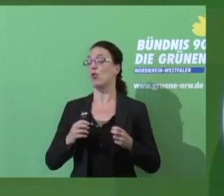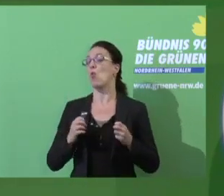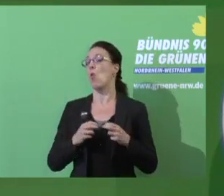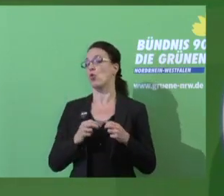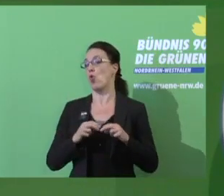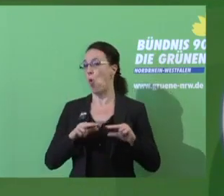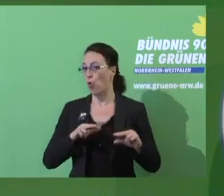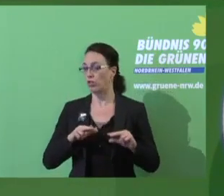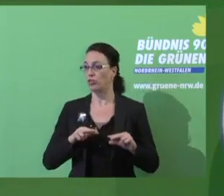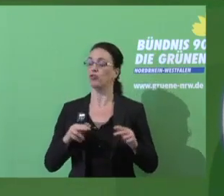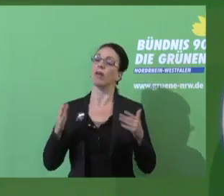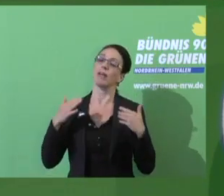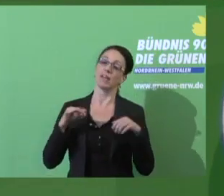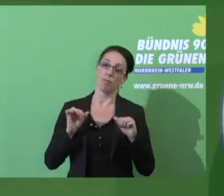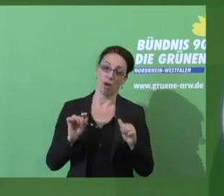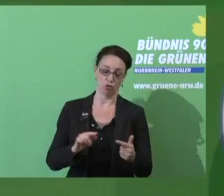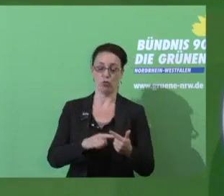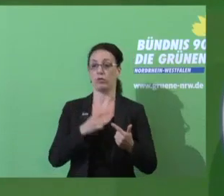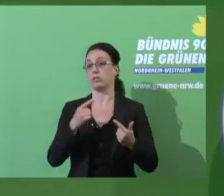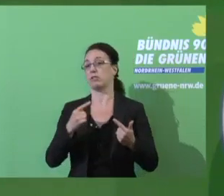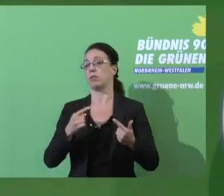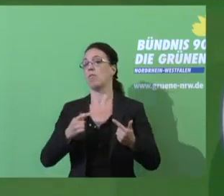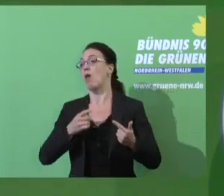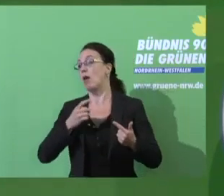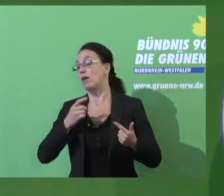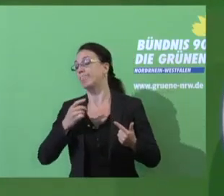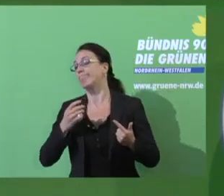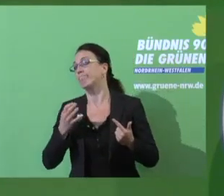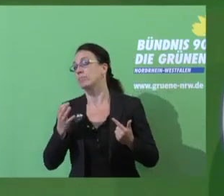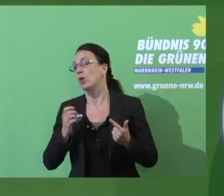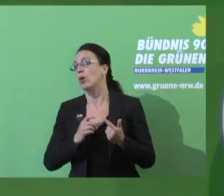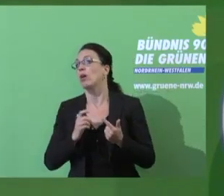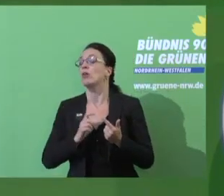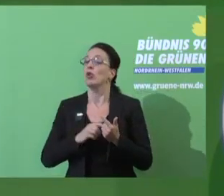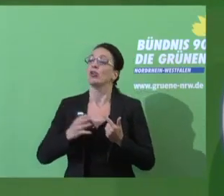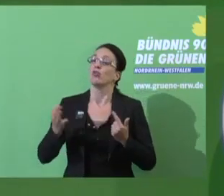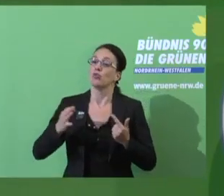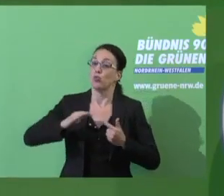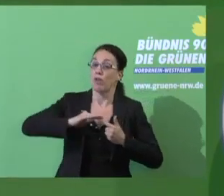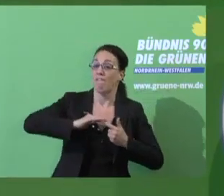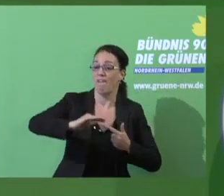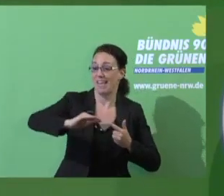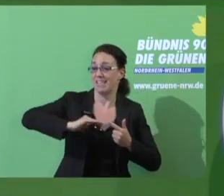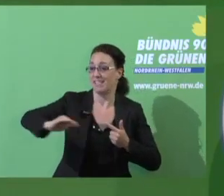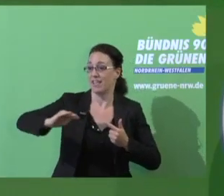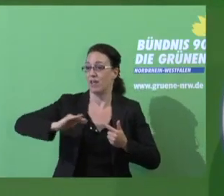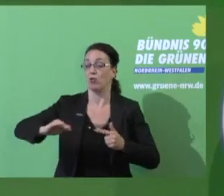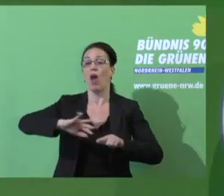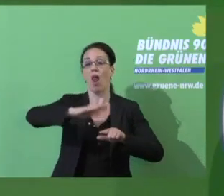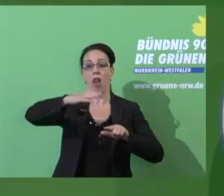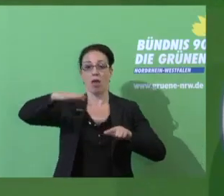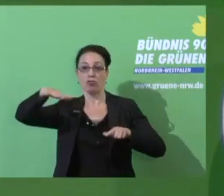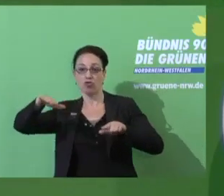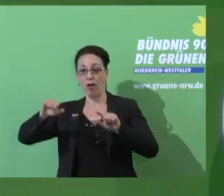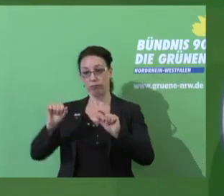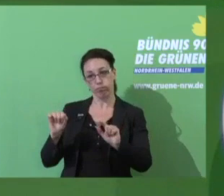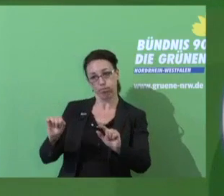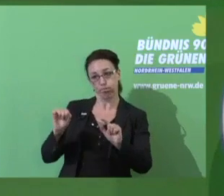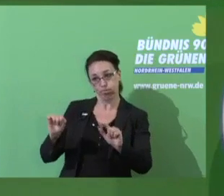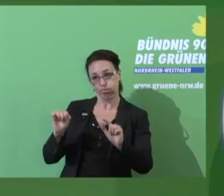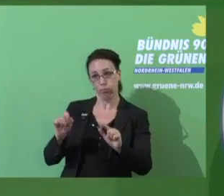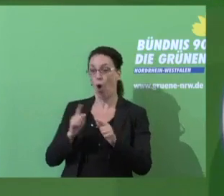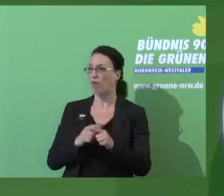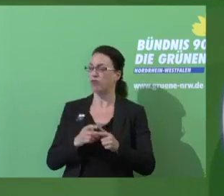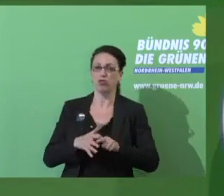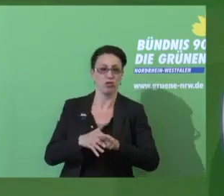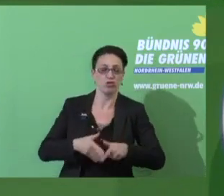sind Klimaschutzgründe, sind allerdings auch Gründe, was Flächenverbrauch angeht, was die Zerschneidung der Landschaft angeht, durch exzessiven Straßenbau.